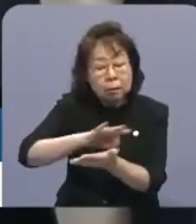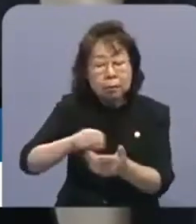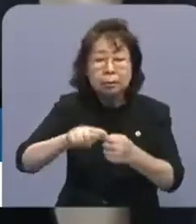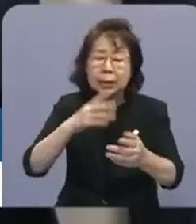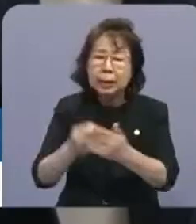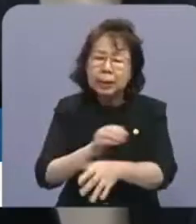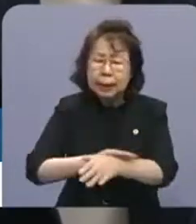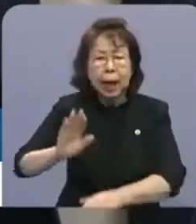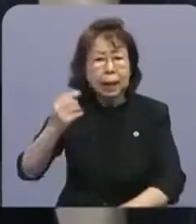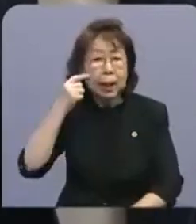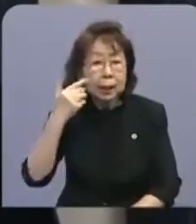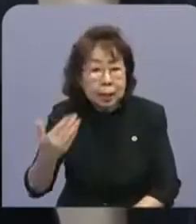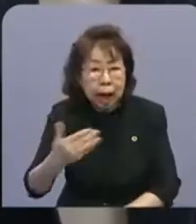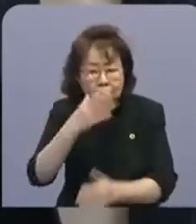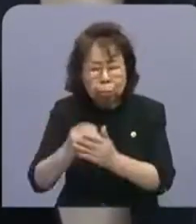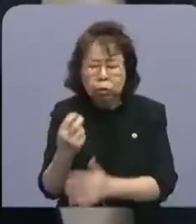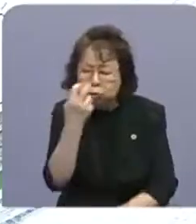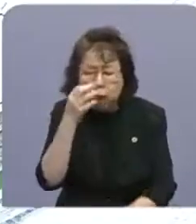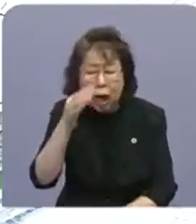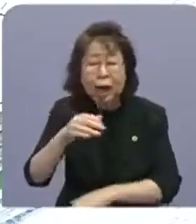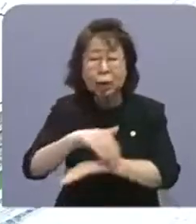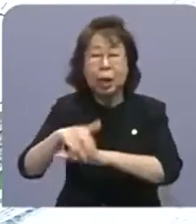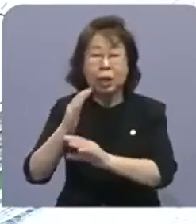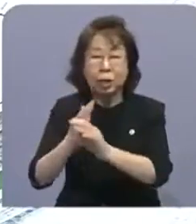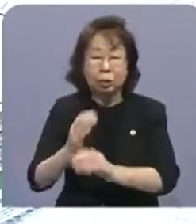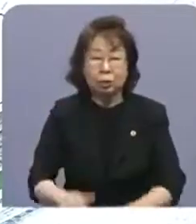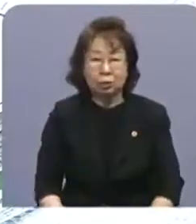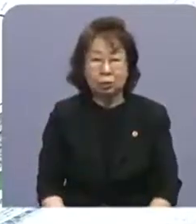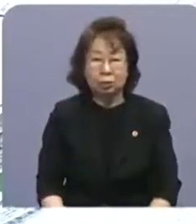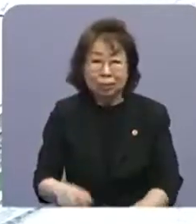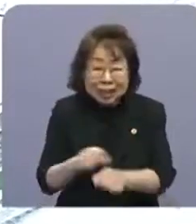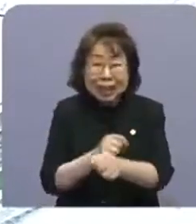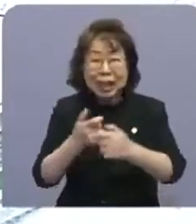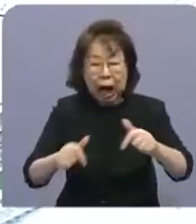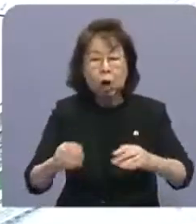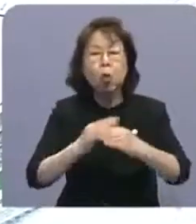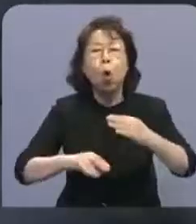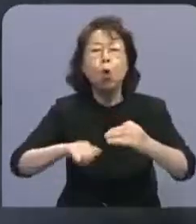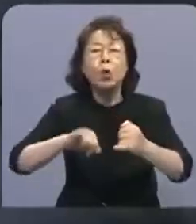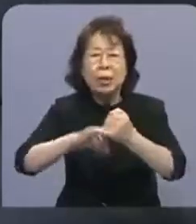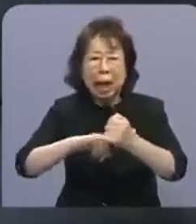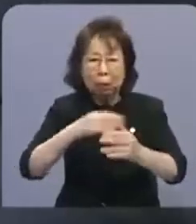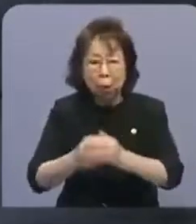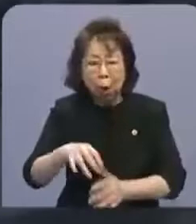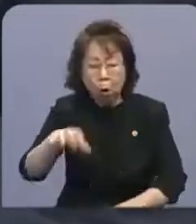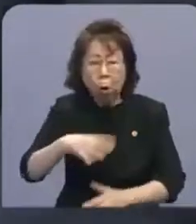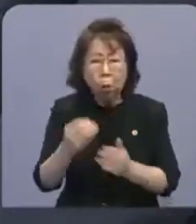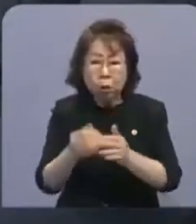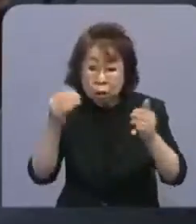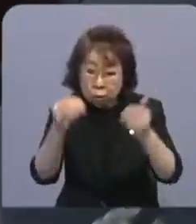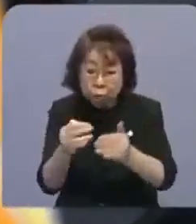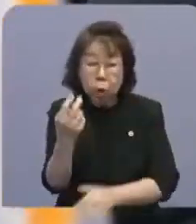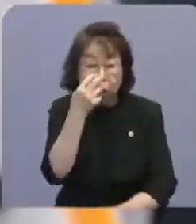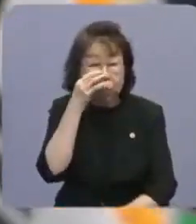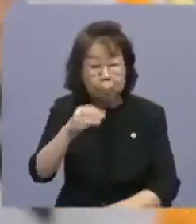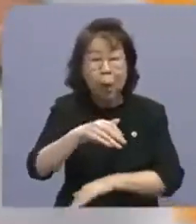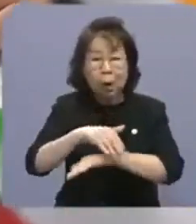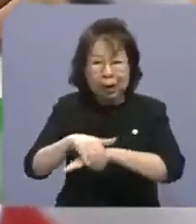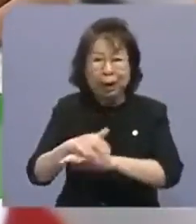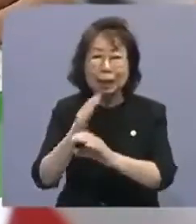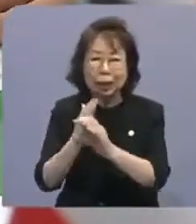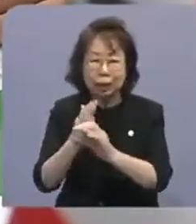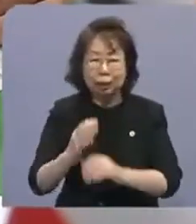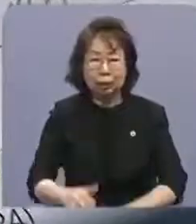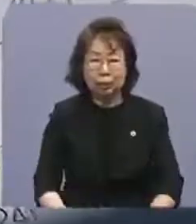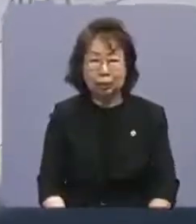제대로 편성됐는지 심의하기로 했습니다. 특히 각종 공약, 지역 현안 사업을 중점 검토한다는 방침을